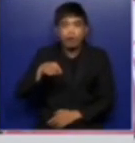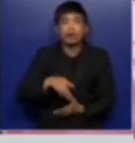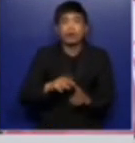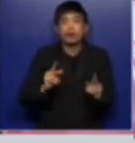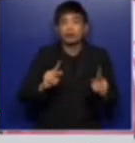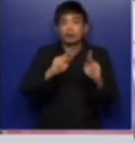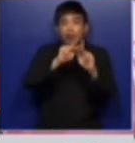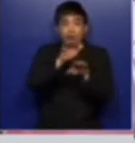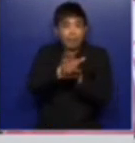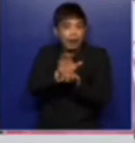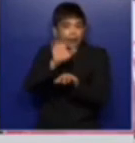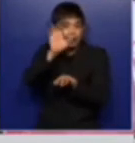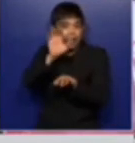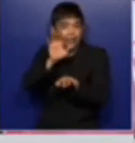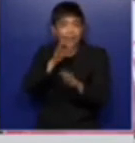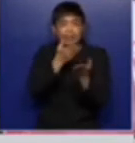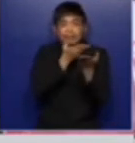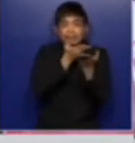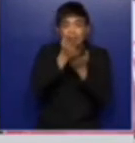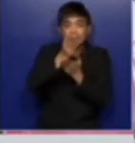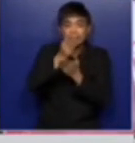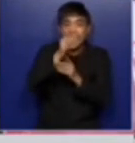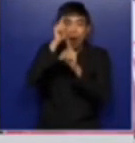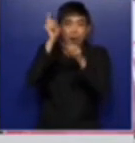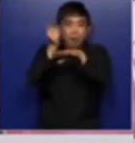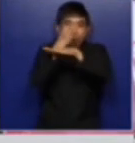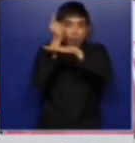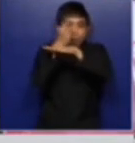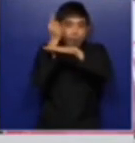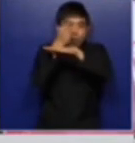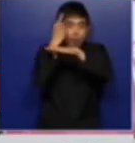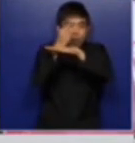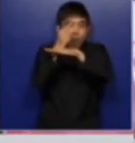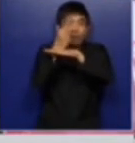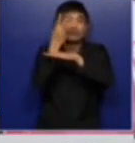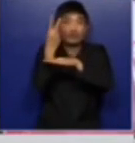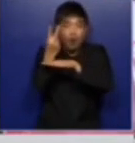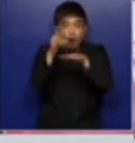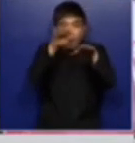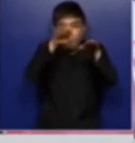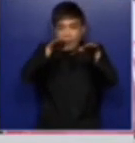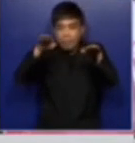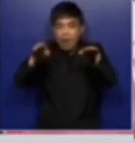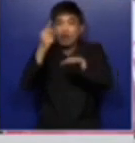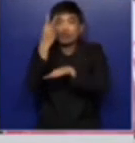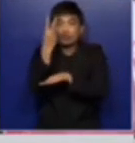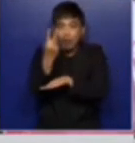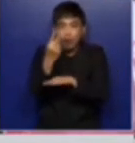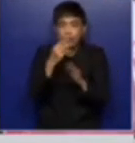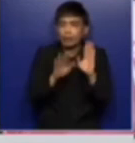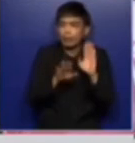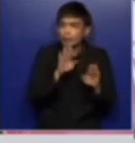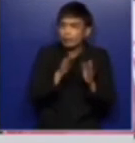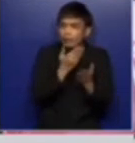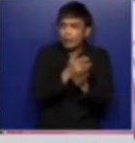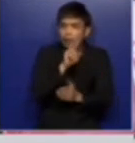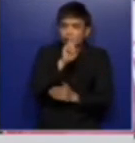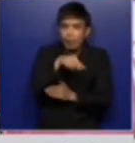การซื้อเฮลิคอปเตอร์2ลำในปี64งบเกือบ 2,000 ล้านควรชะลอ